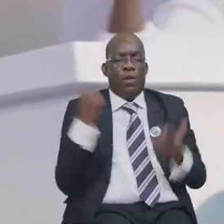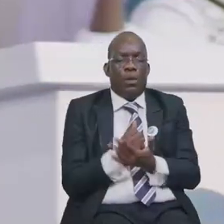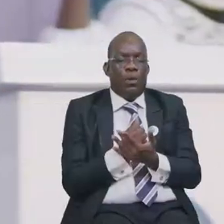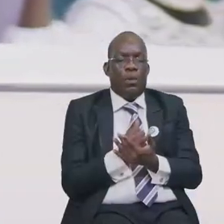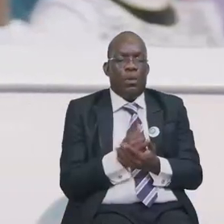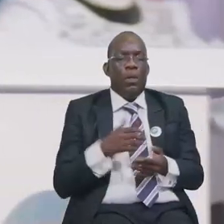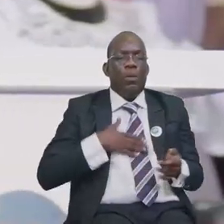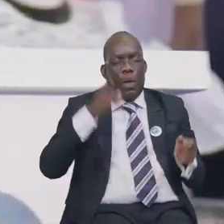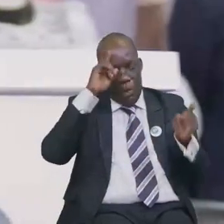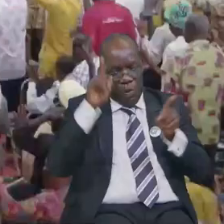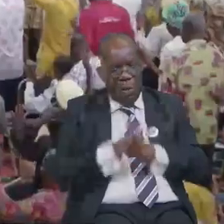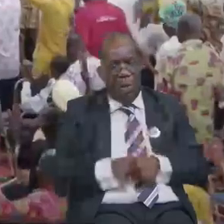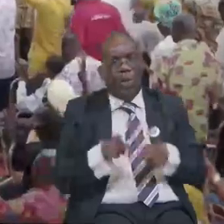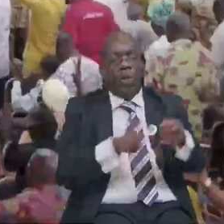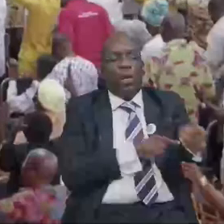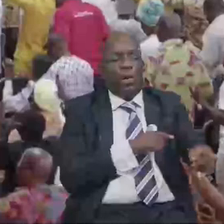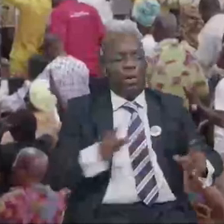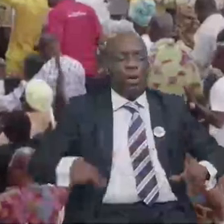Mon frère, longue vie.